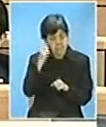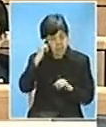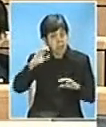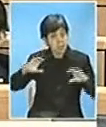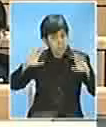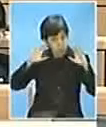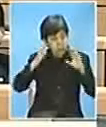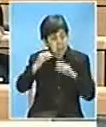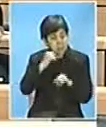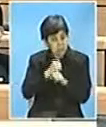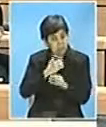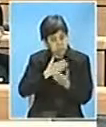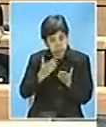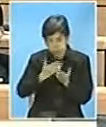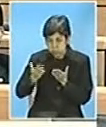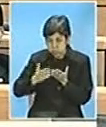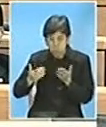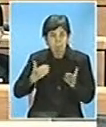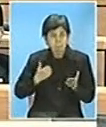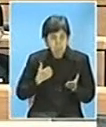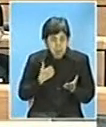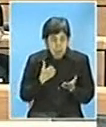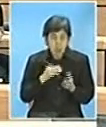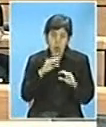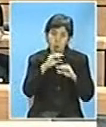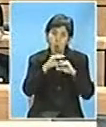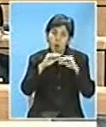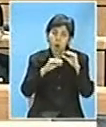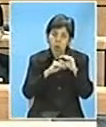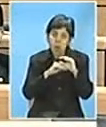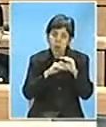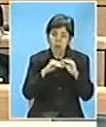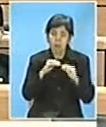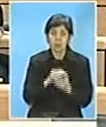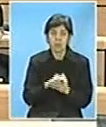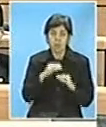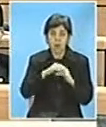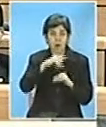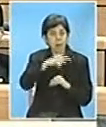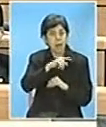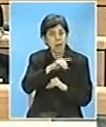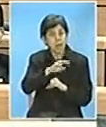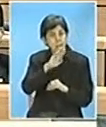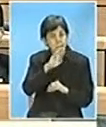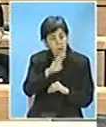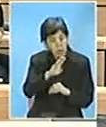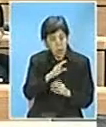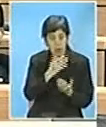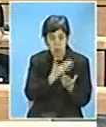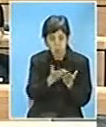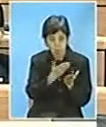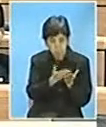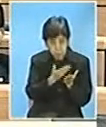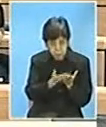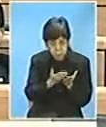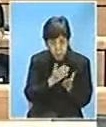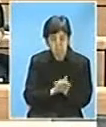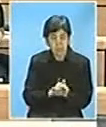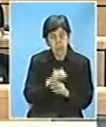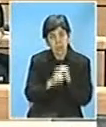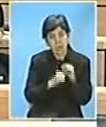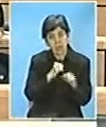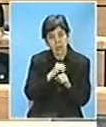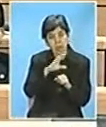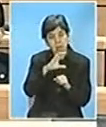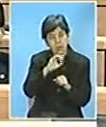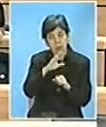บาลเองก็มีรายจ่ายเป็นจำนวนมากนะครับจะเป็นโครงการพรบนะครับงบประมาณรายจ่ายประจำปี5556